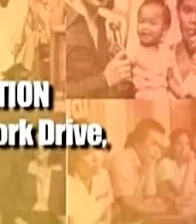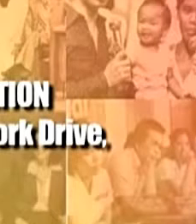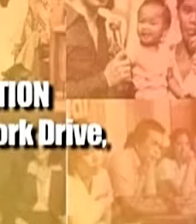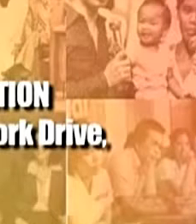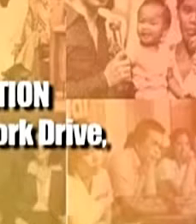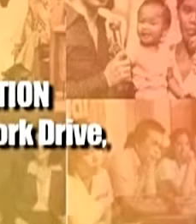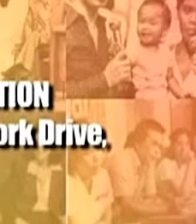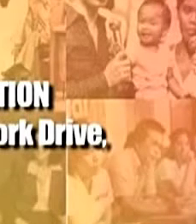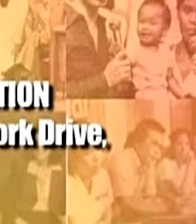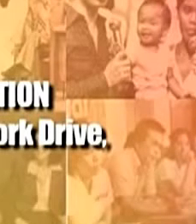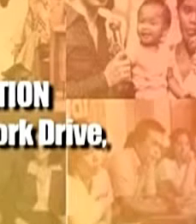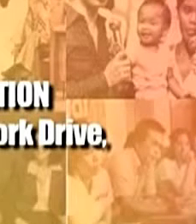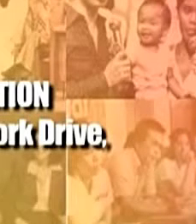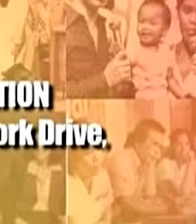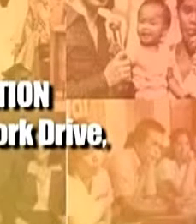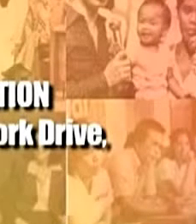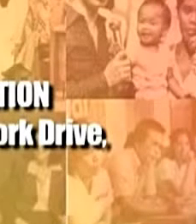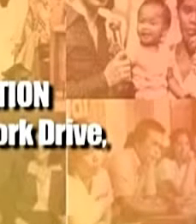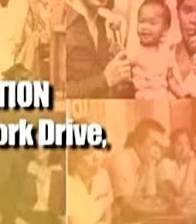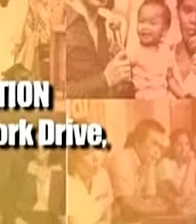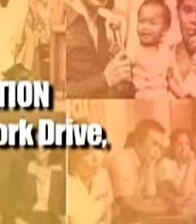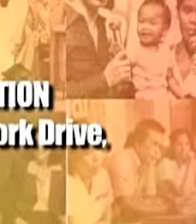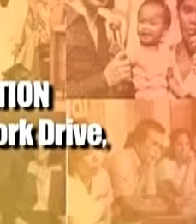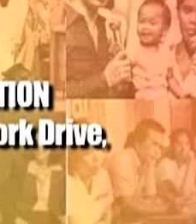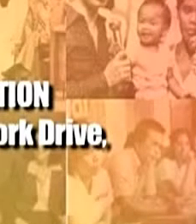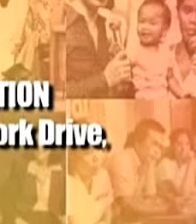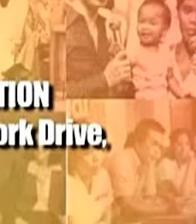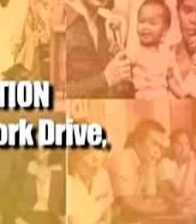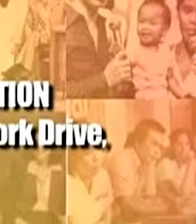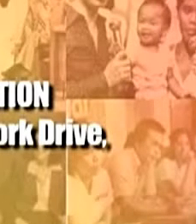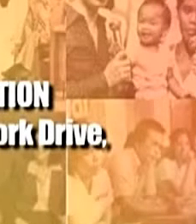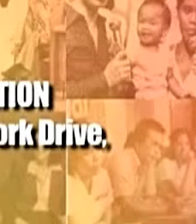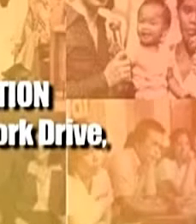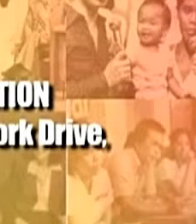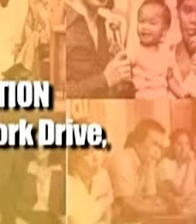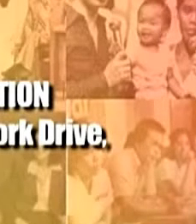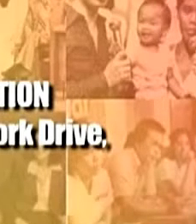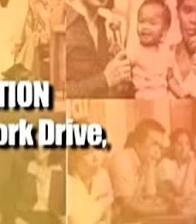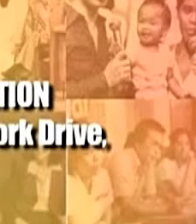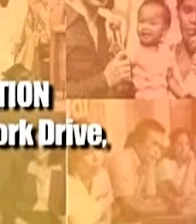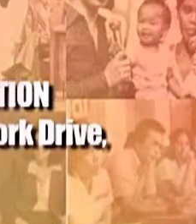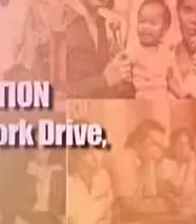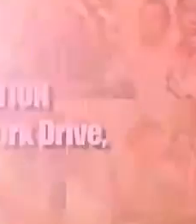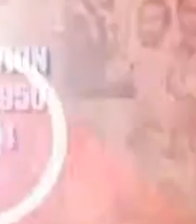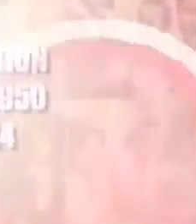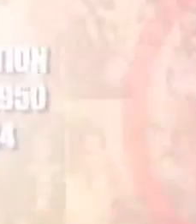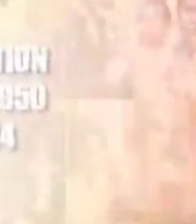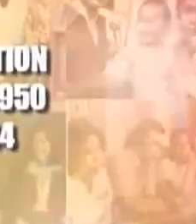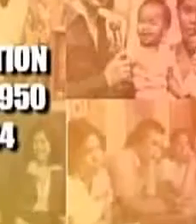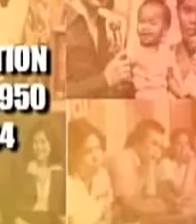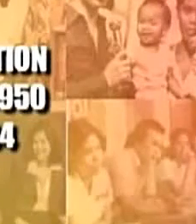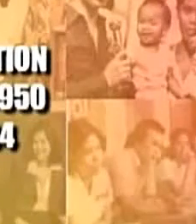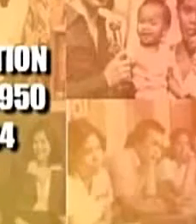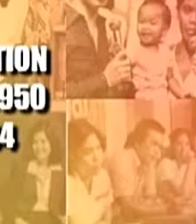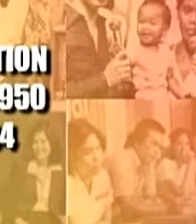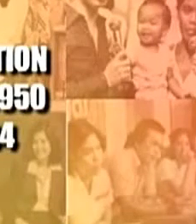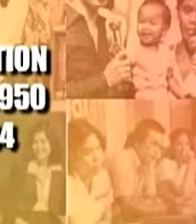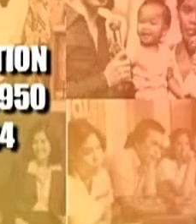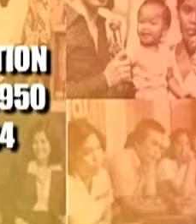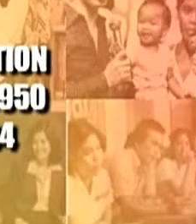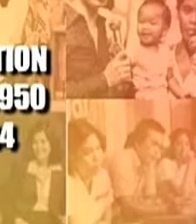ay matatagpuan sa second floor ng Kapuso Building, GMA Network Drive, Diliman, Quezon City. Ang telepono